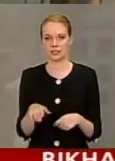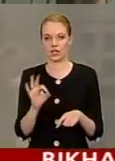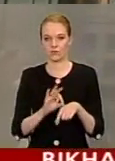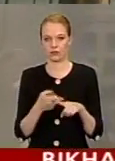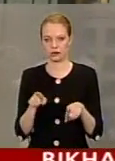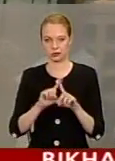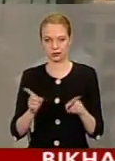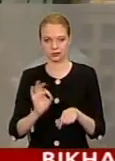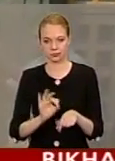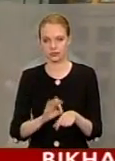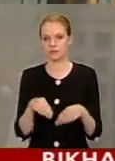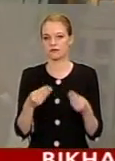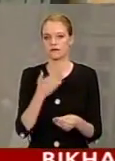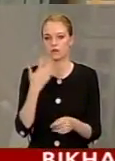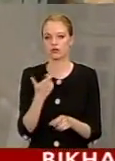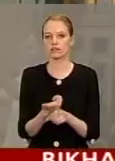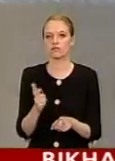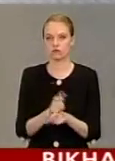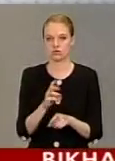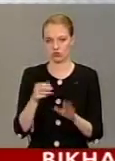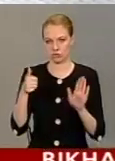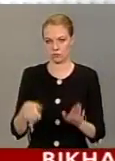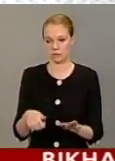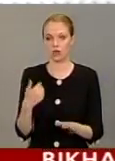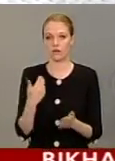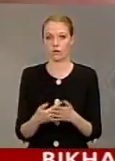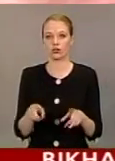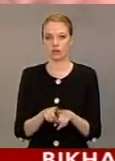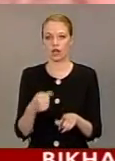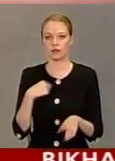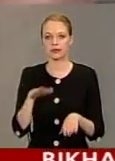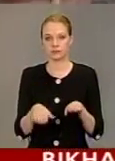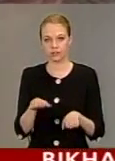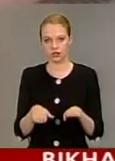на фенілкетонурію, не видають більше, ніж півроку. Отак от ми взвішуємо.